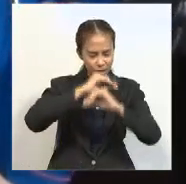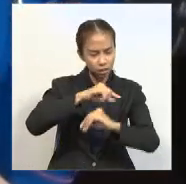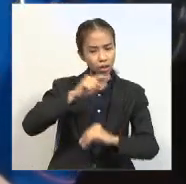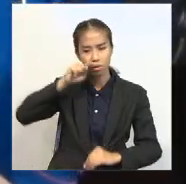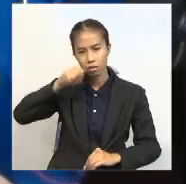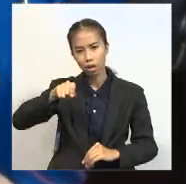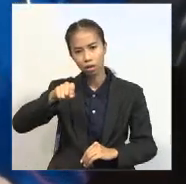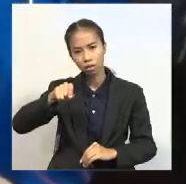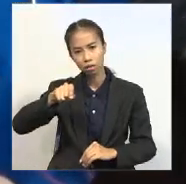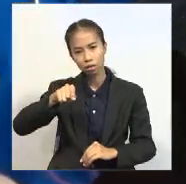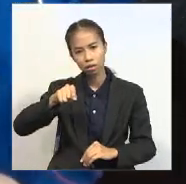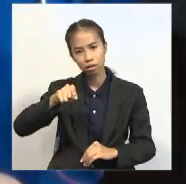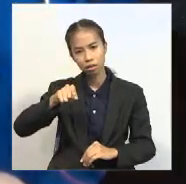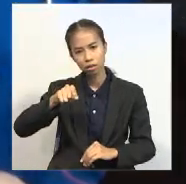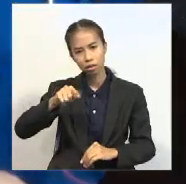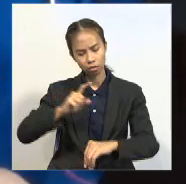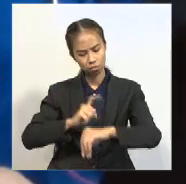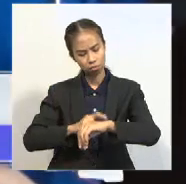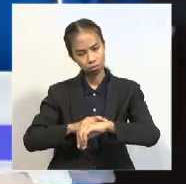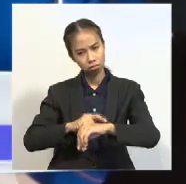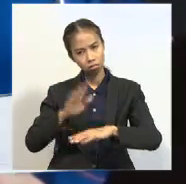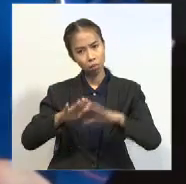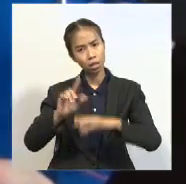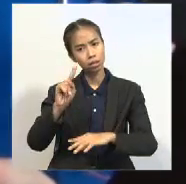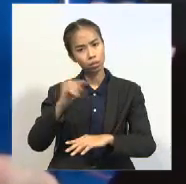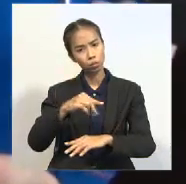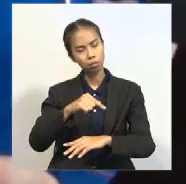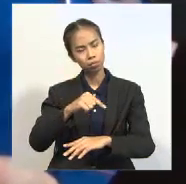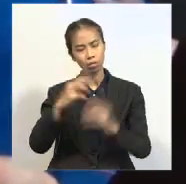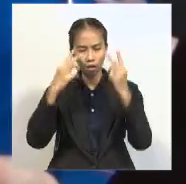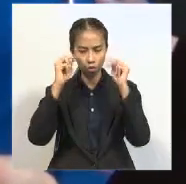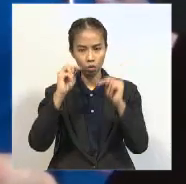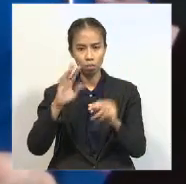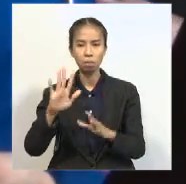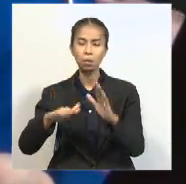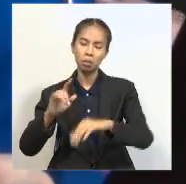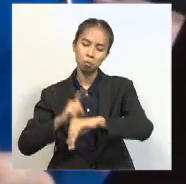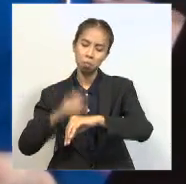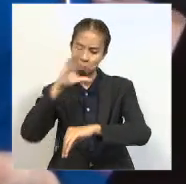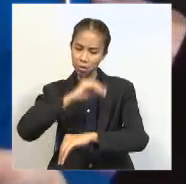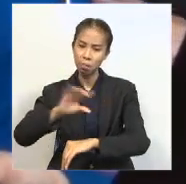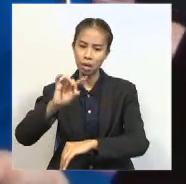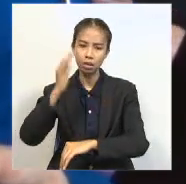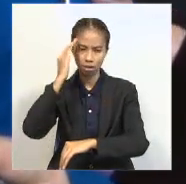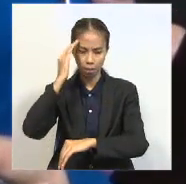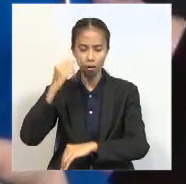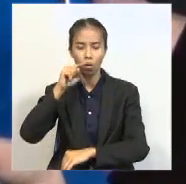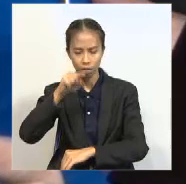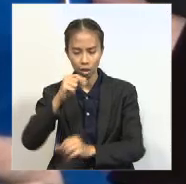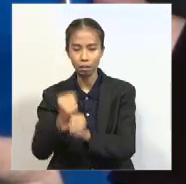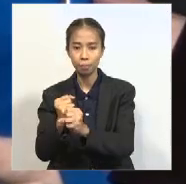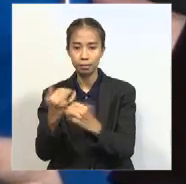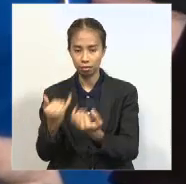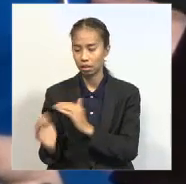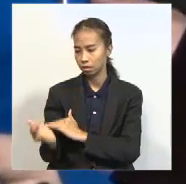าณหลังเกิดเหตุก็ประมาณสักมันเกิดเหตุประมาณทุ่มนิดๆเนี่ยแล้วก็สักสองทุ่มท่านก็รับทราบแล้วก็สั่งการและเช้